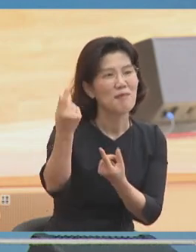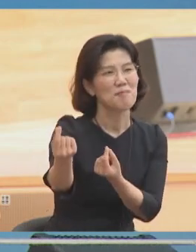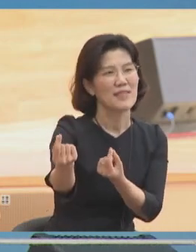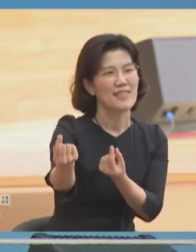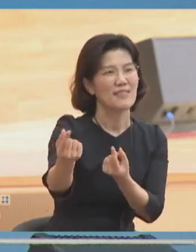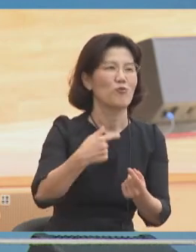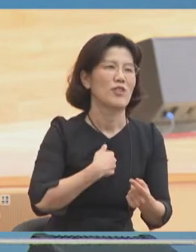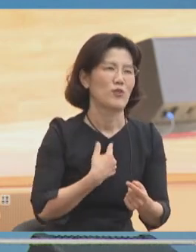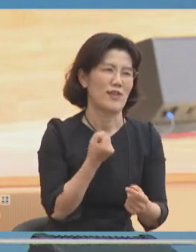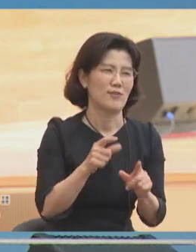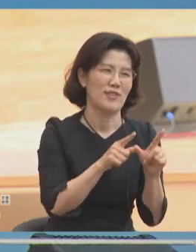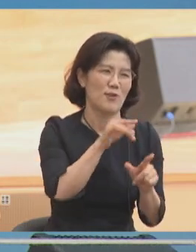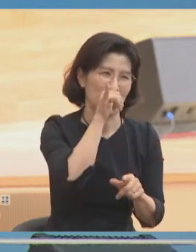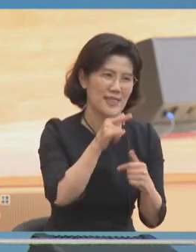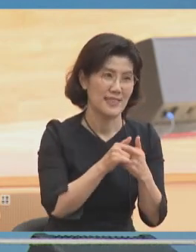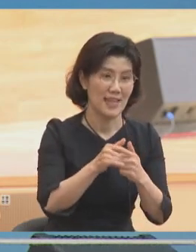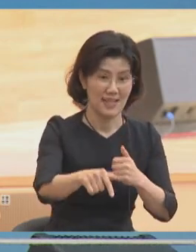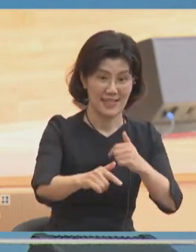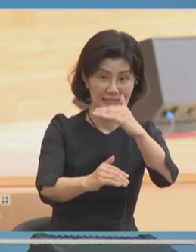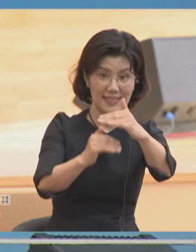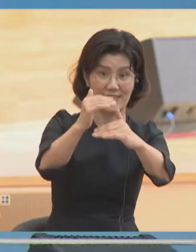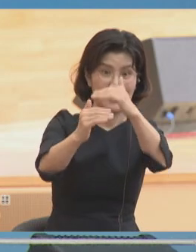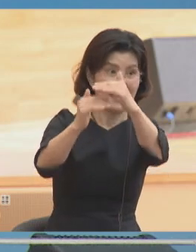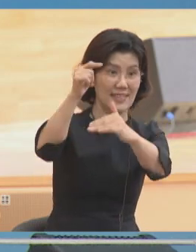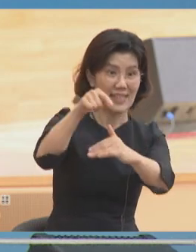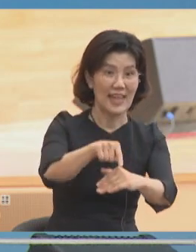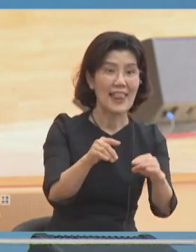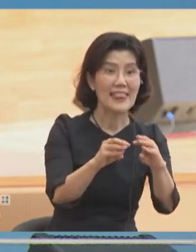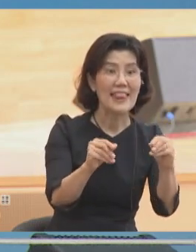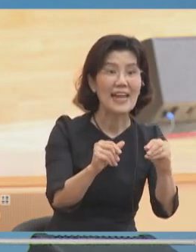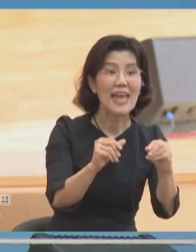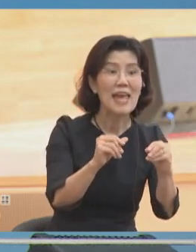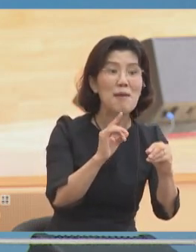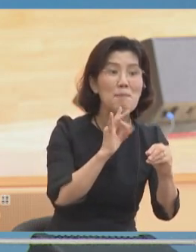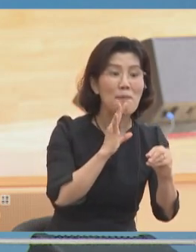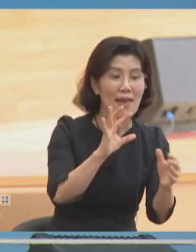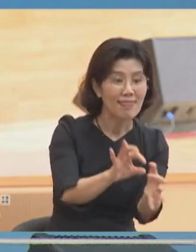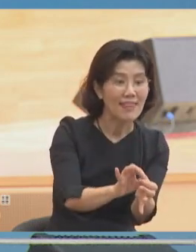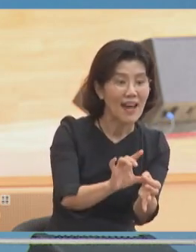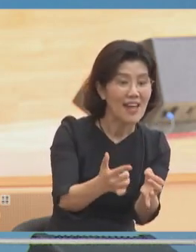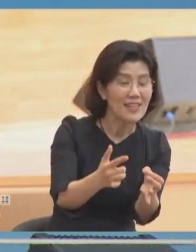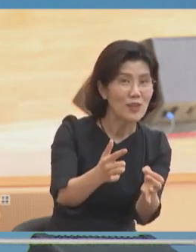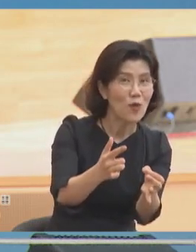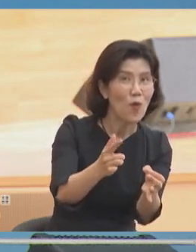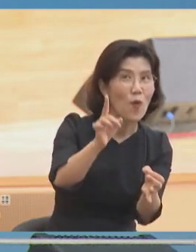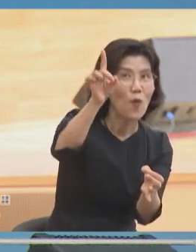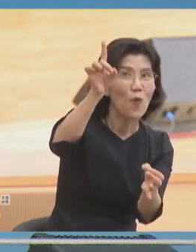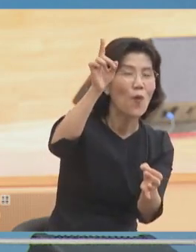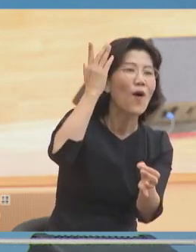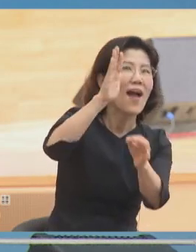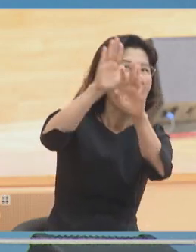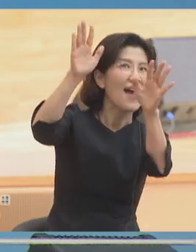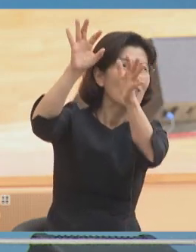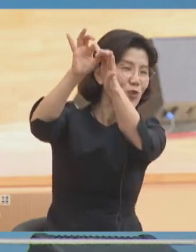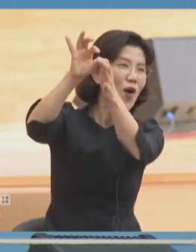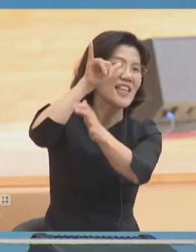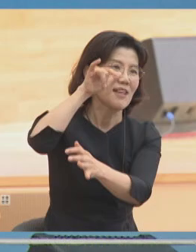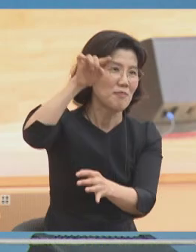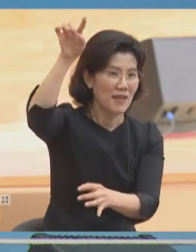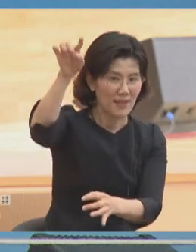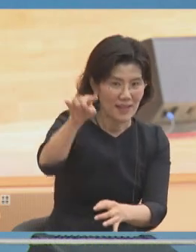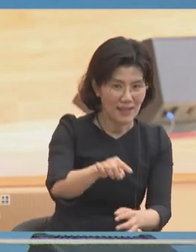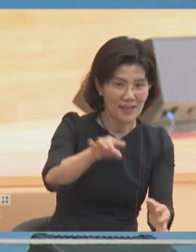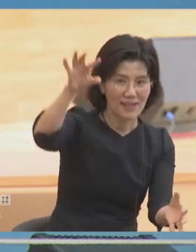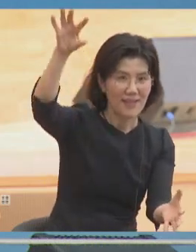살고 있잖아요 근데이 사닥다리가이 땅에만 있는게 아니라 어디에 다 있다라고 말씀합니까 하늘에 다 있다